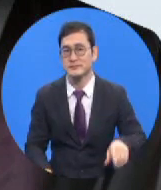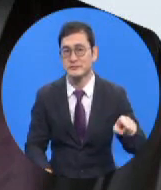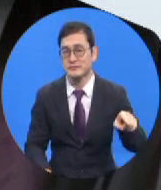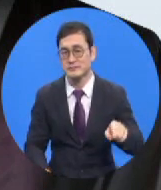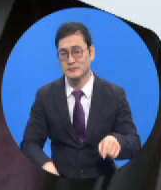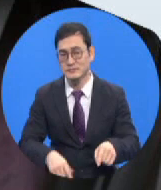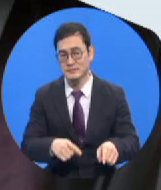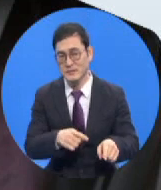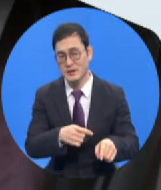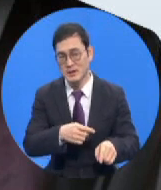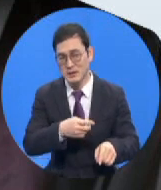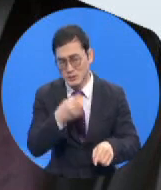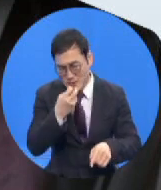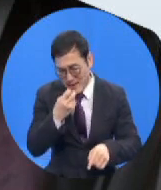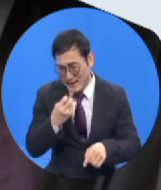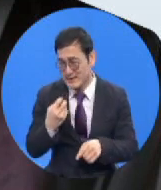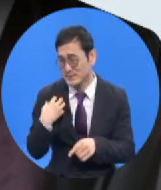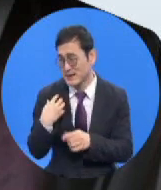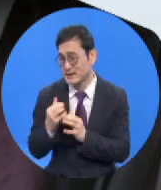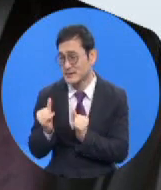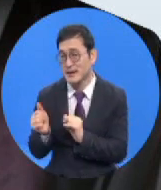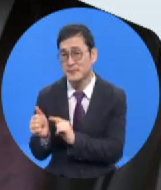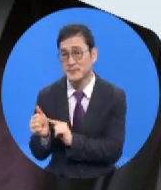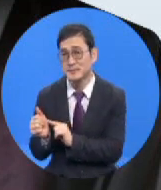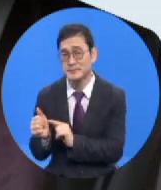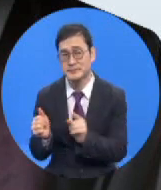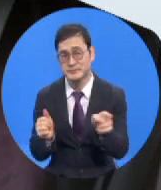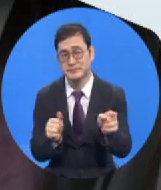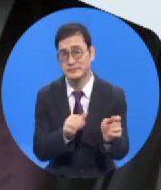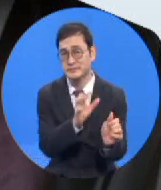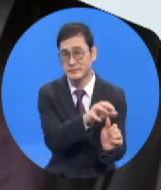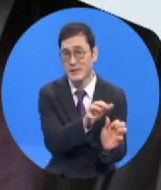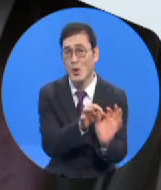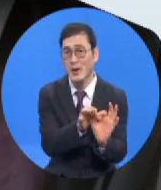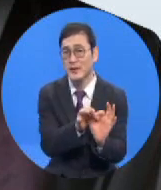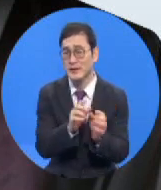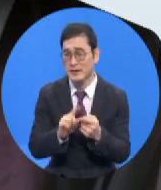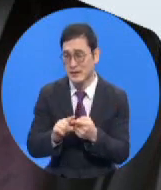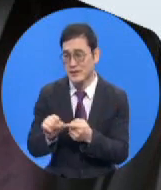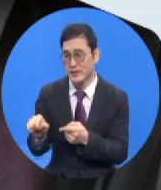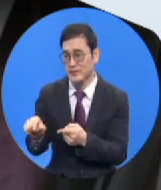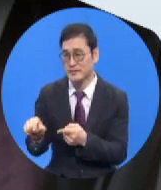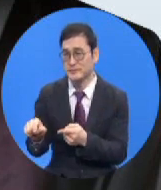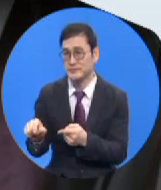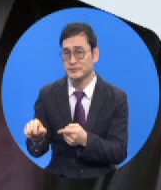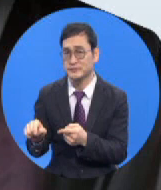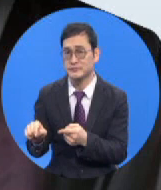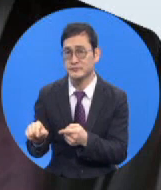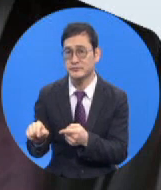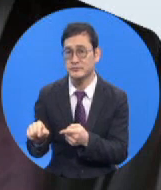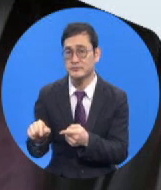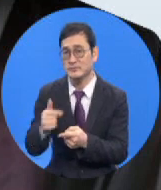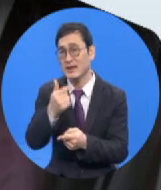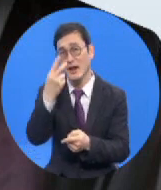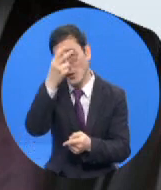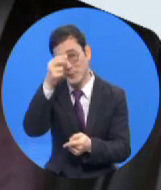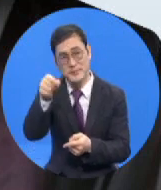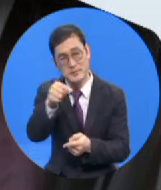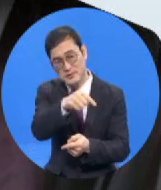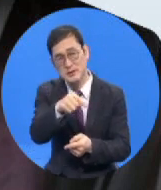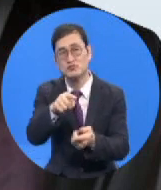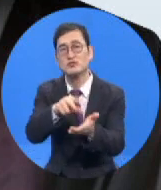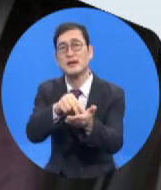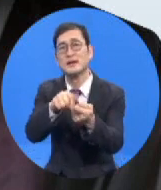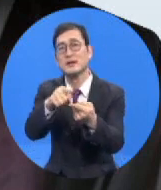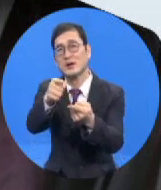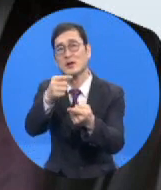이모 검사가 김학의 전 차관의 출금 관련해서 의견을 모아서 대검에 의견을 달라, 이렇게 요구를 했다는 겁니다.